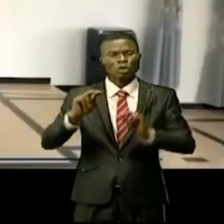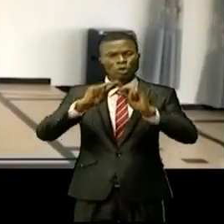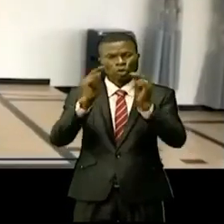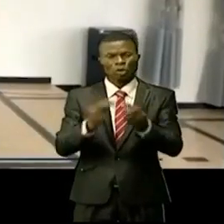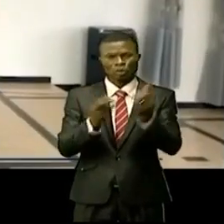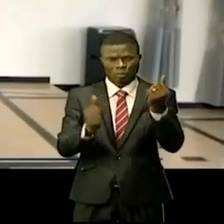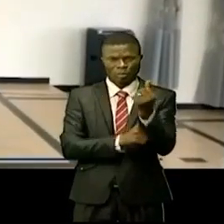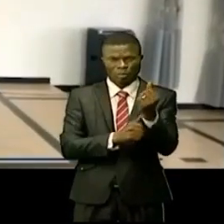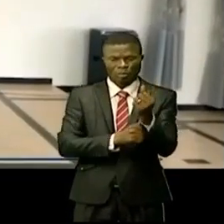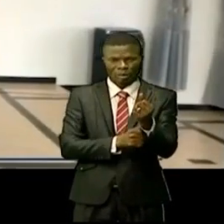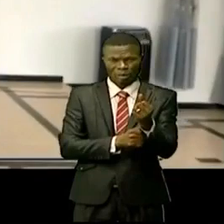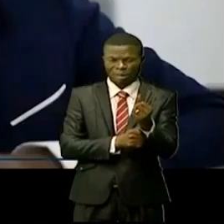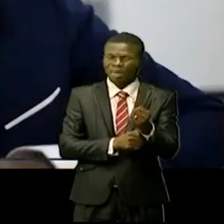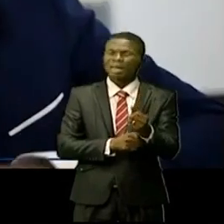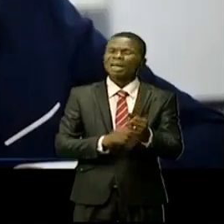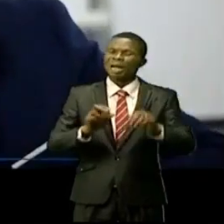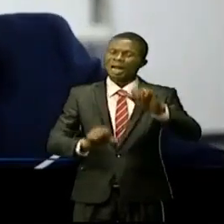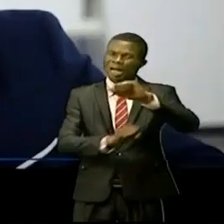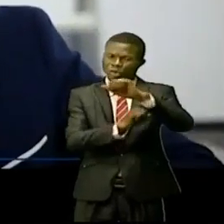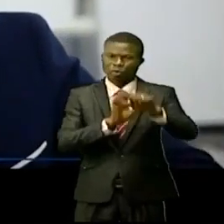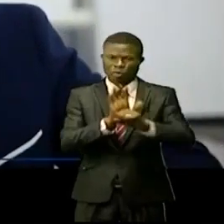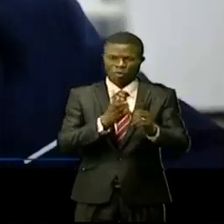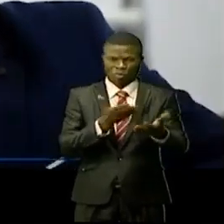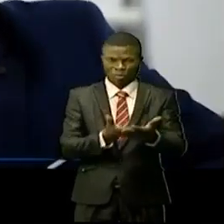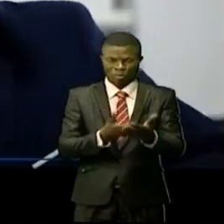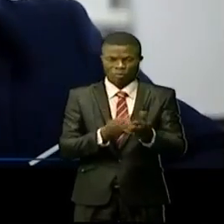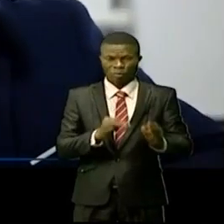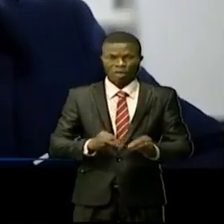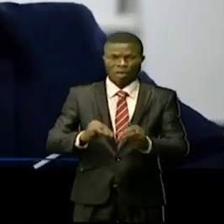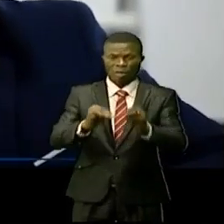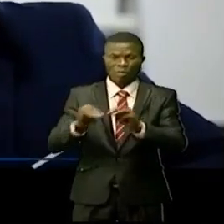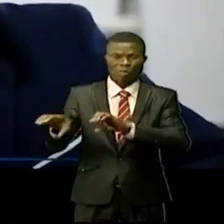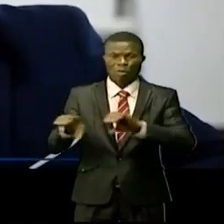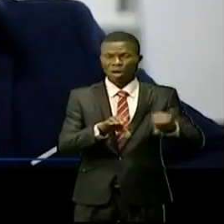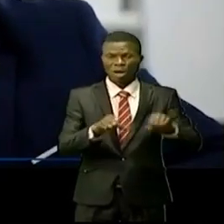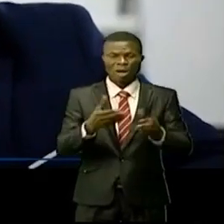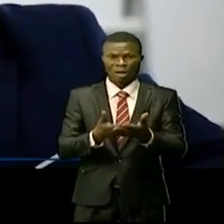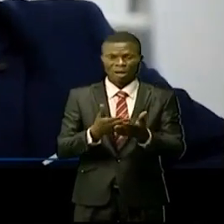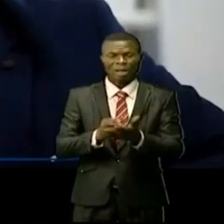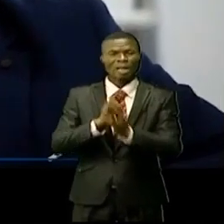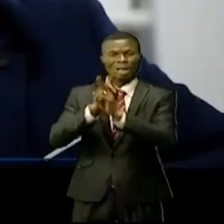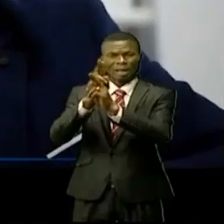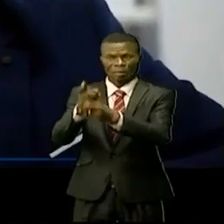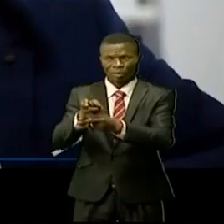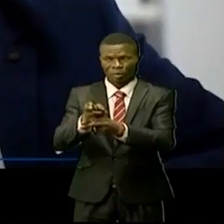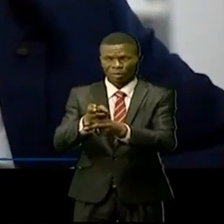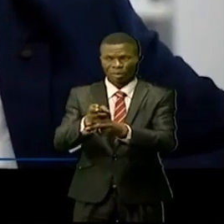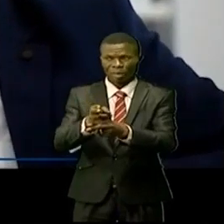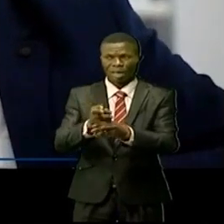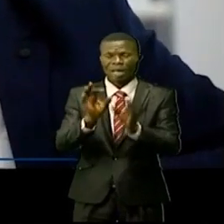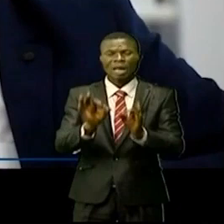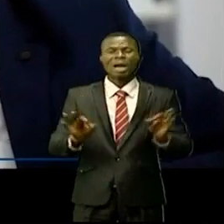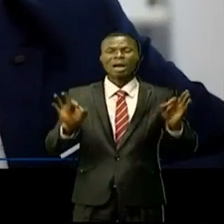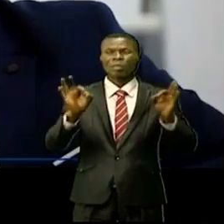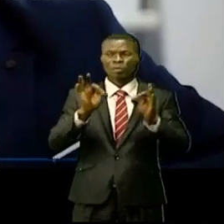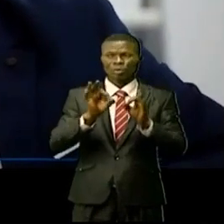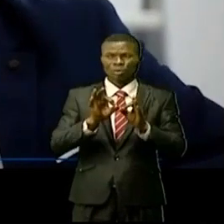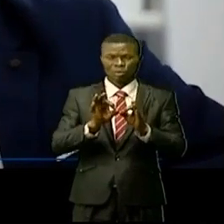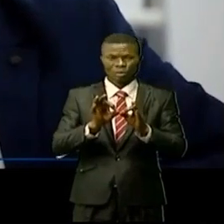à s'approprier cet outil. Du mécanisme de mise en œuvre des réponses appropriées